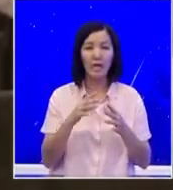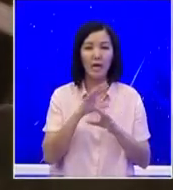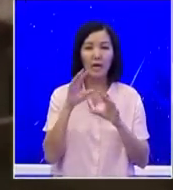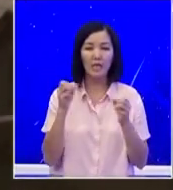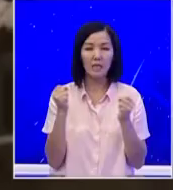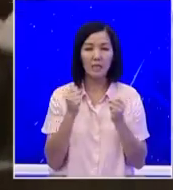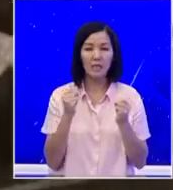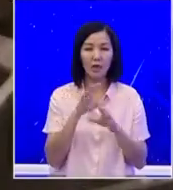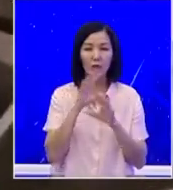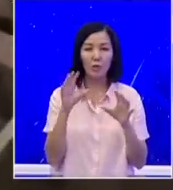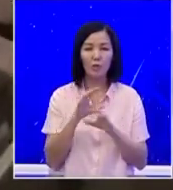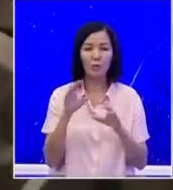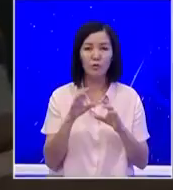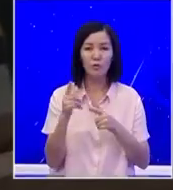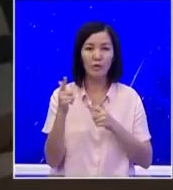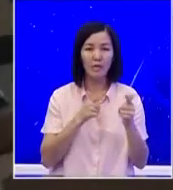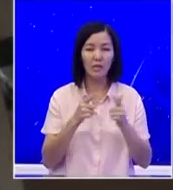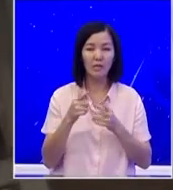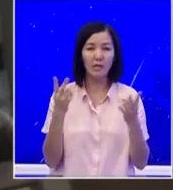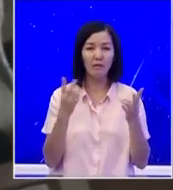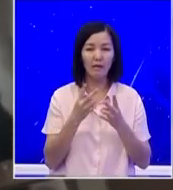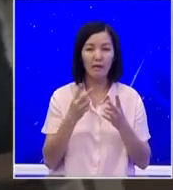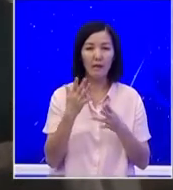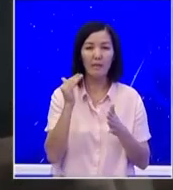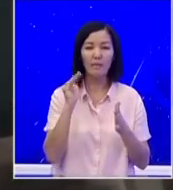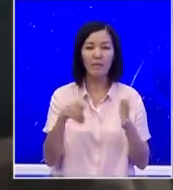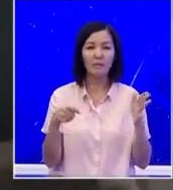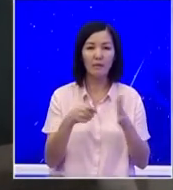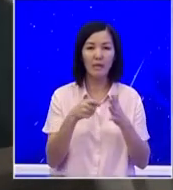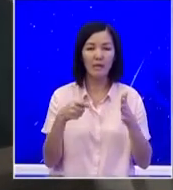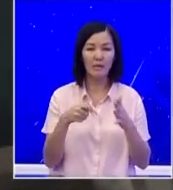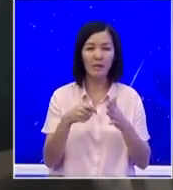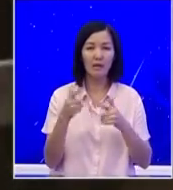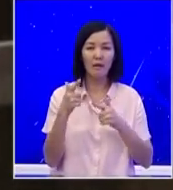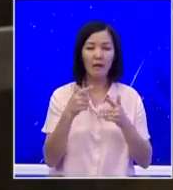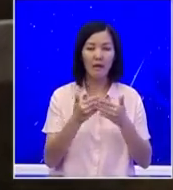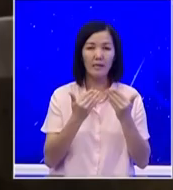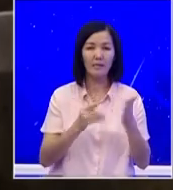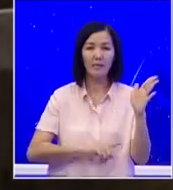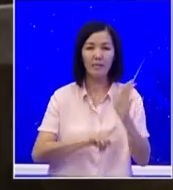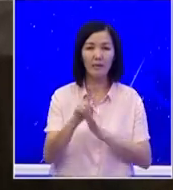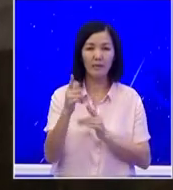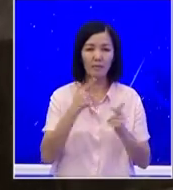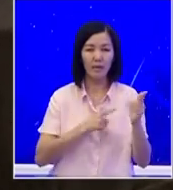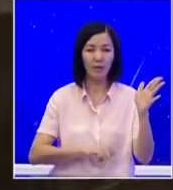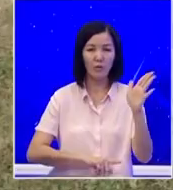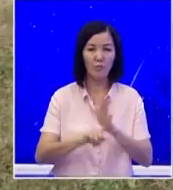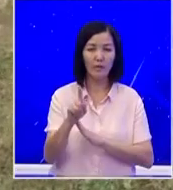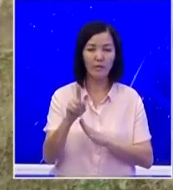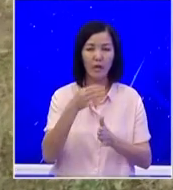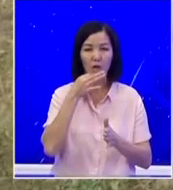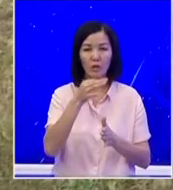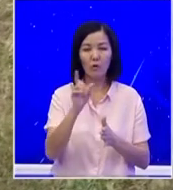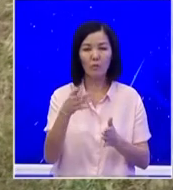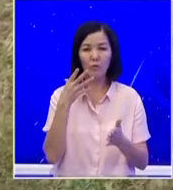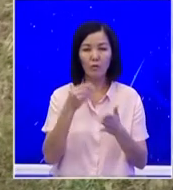де ерекше дайындық, яғни 5000 рулон шөп пен 11000 тоннадан аса семаж мен сүрлем қажет. Сондықтан фирма жауаптылары